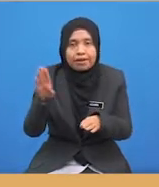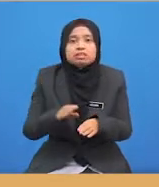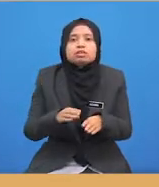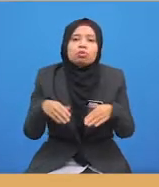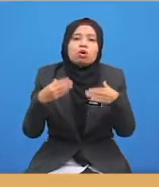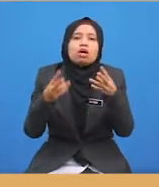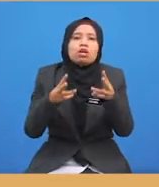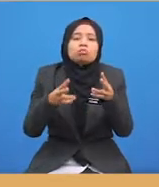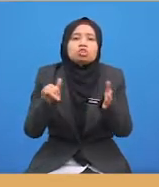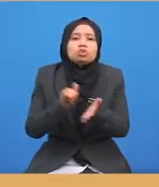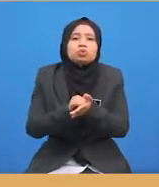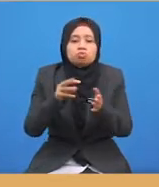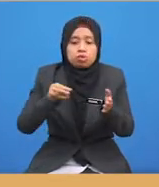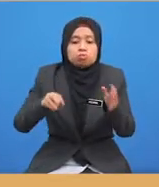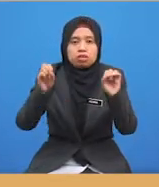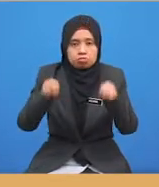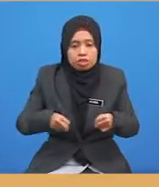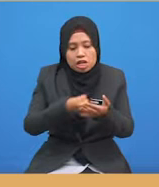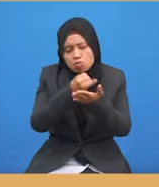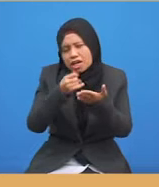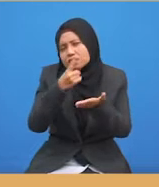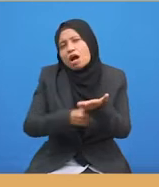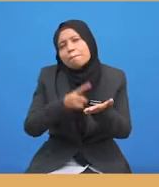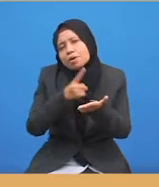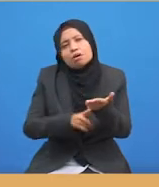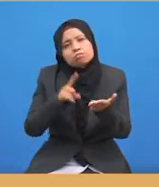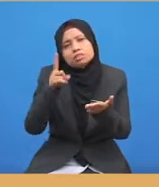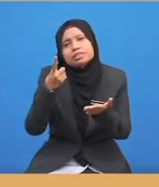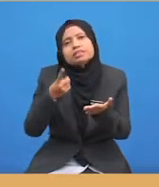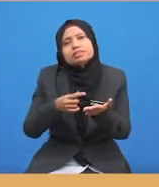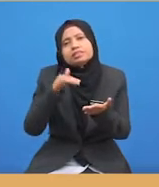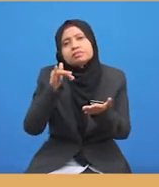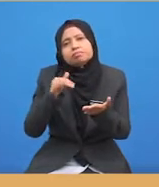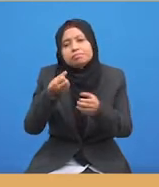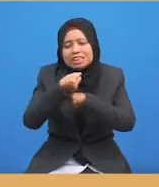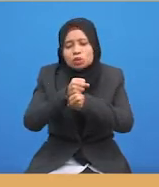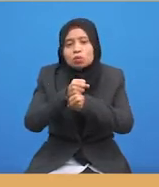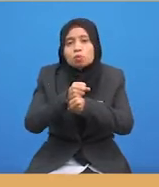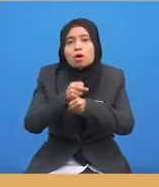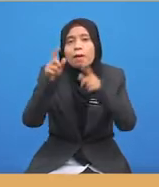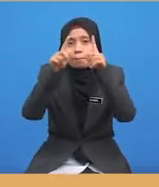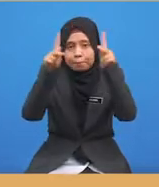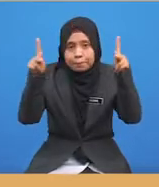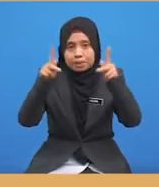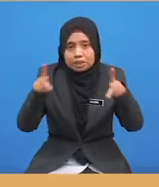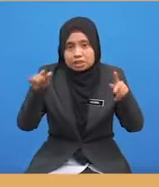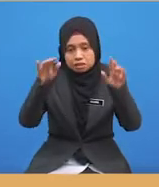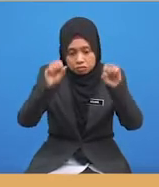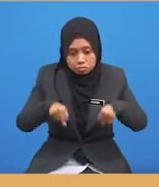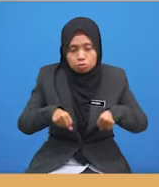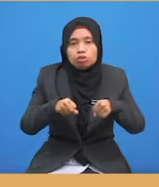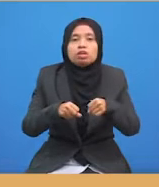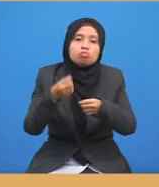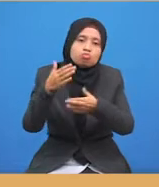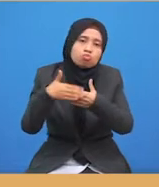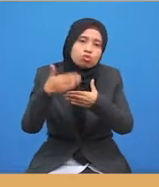Bagaimanapun, murid-murid boleh lukis apa-apa sahaja bentuk peta yang boleh